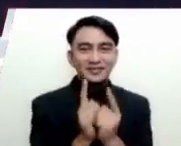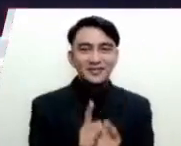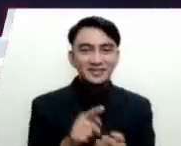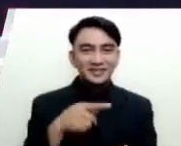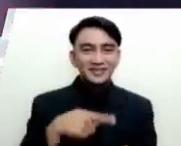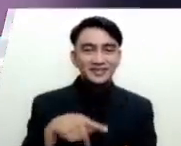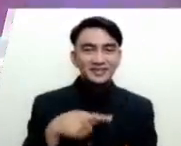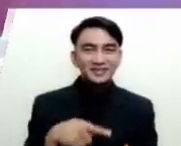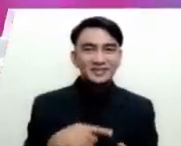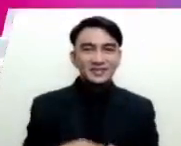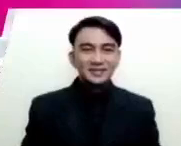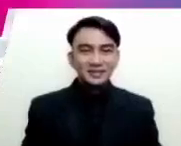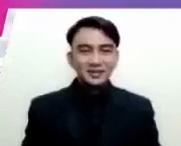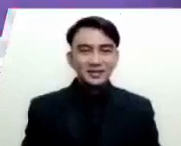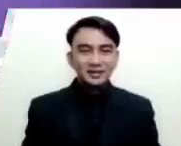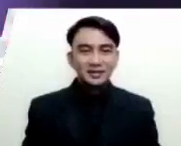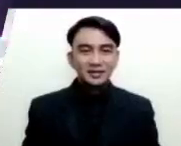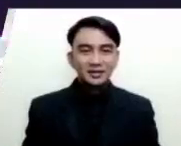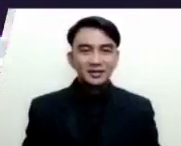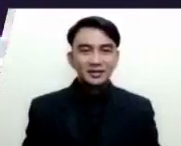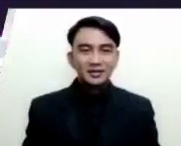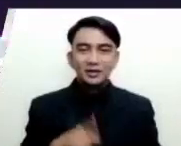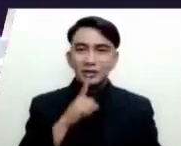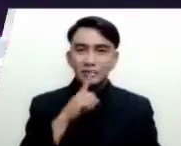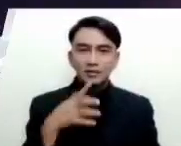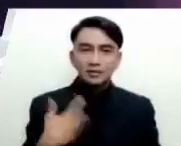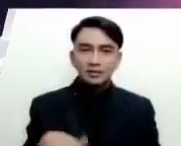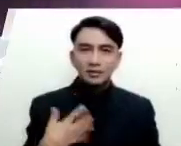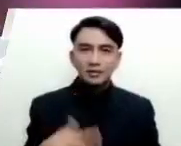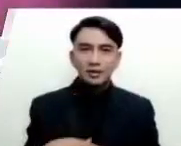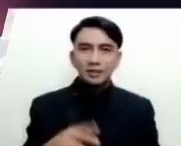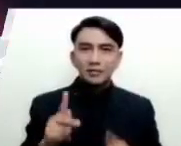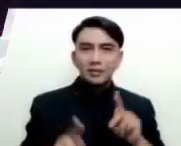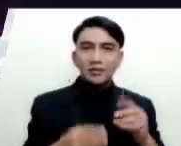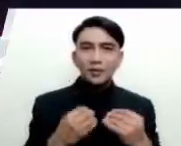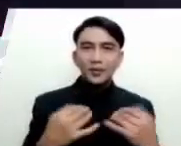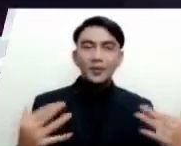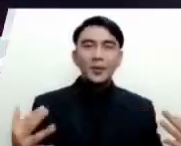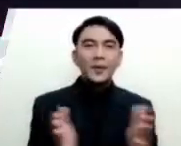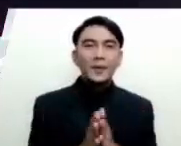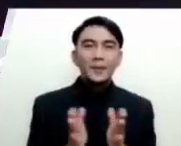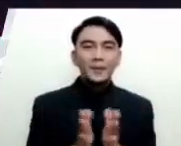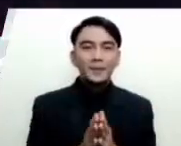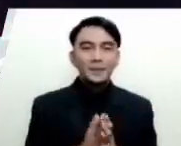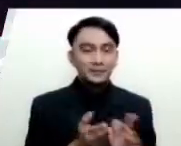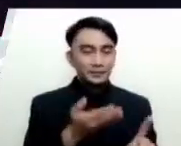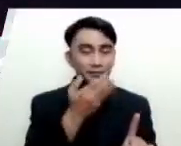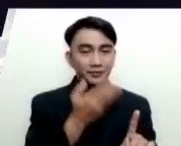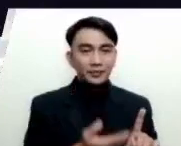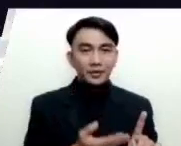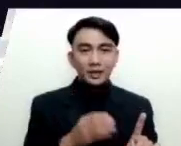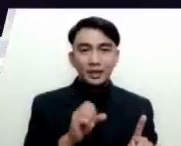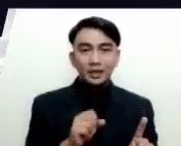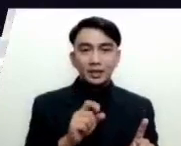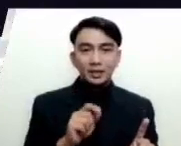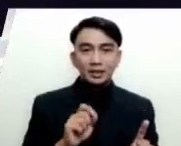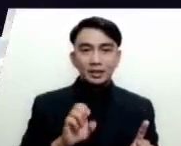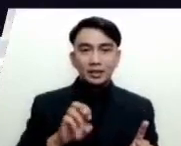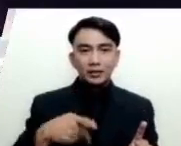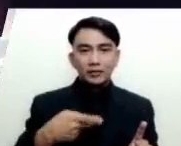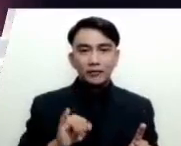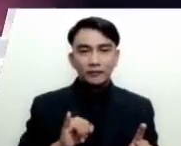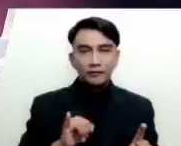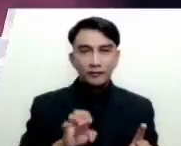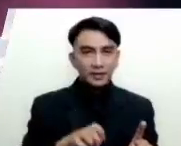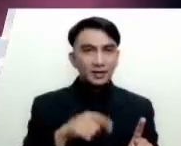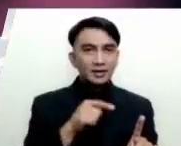Agaw eksena. Pak na pak sa audience impact. Siya si Miss Steffi Mendoza na guest candidate pala sa Queen of